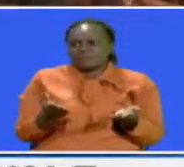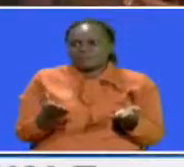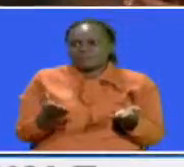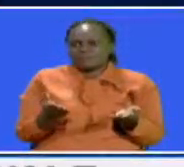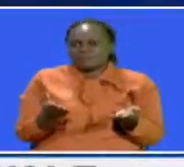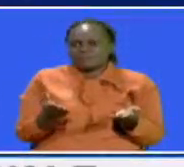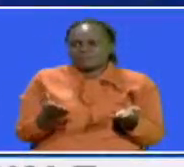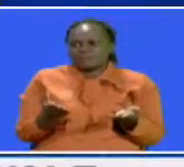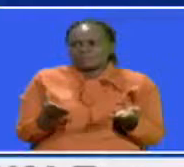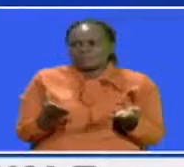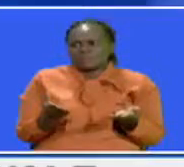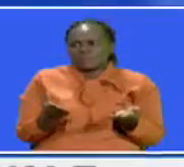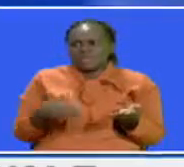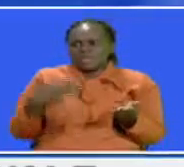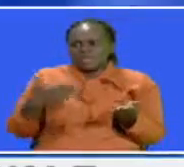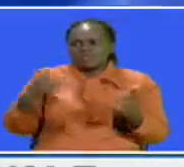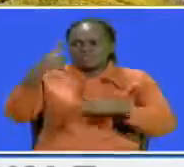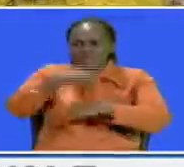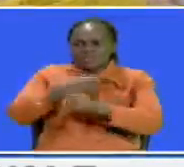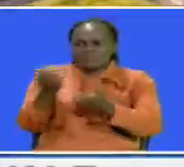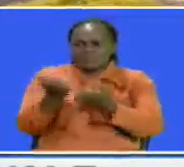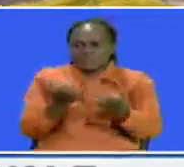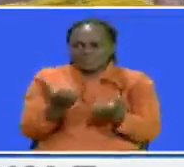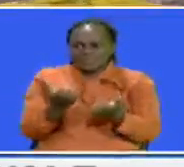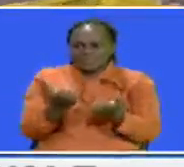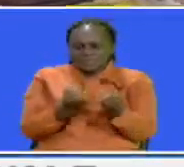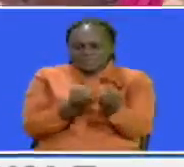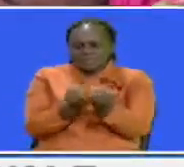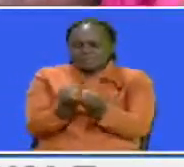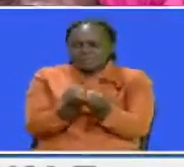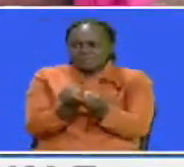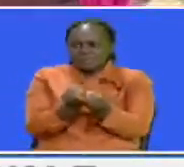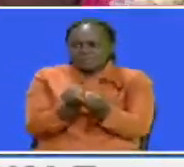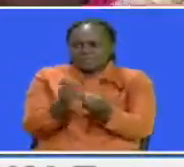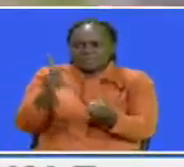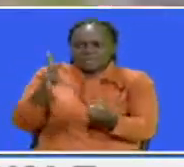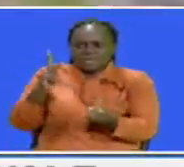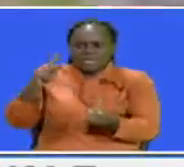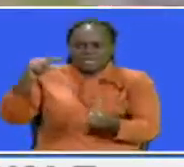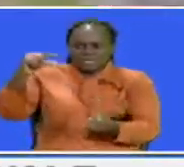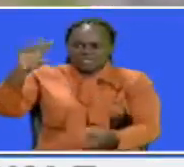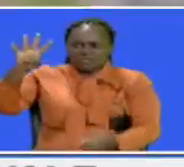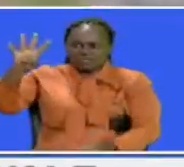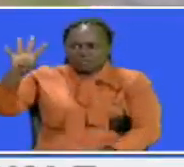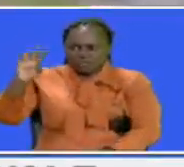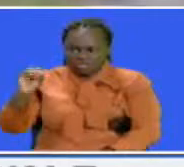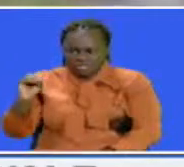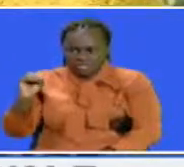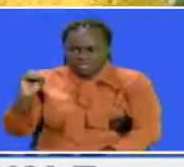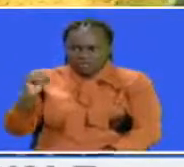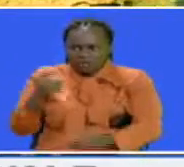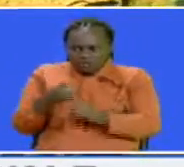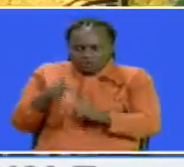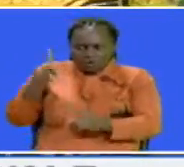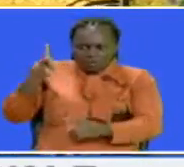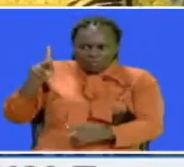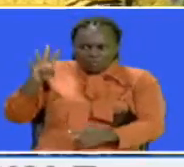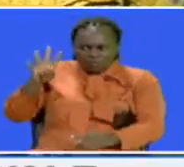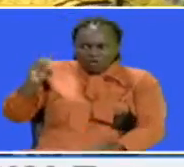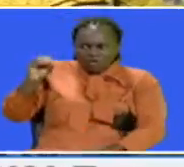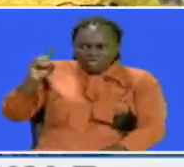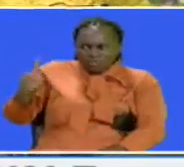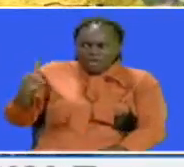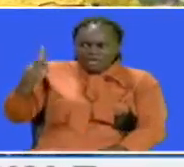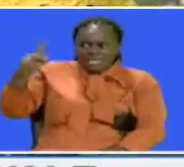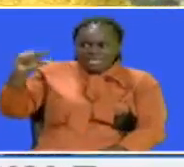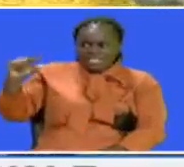Kulingana na ile mavuno ya kila siku, kiwango cha dagaa ilikuwa itoke kilo 40. Kwa hiyo ikitoka kuanzia hiyo 41